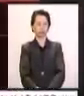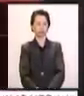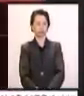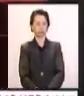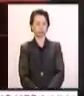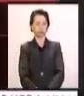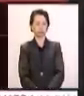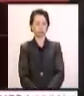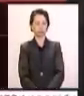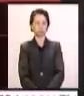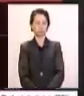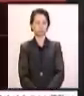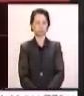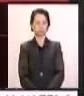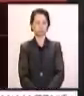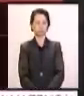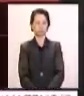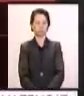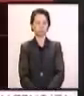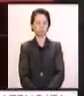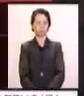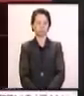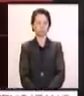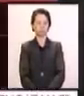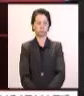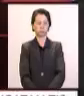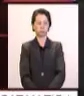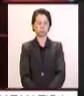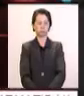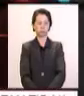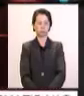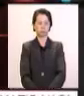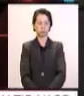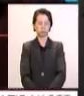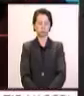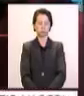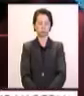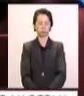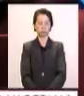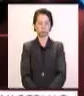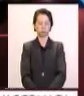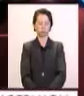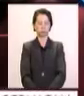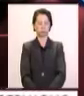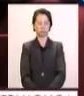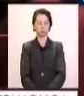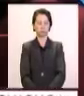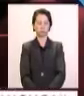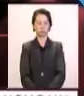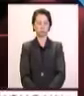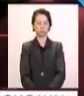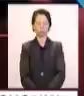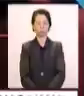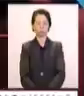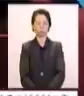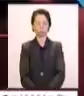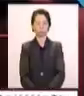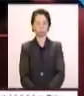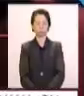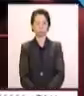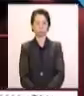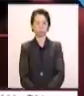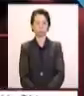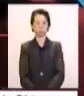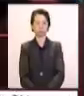thì qua những năm vừa qua thì tôi đã có rất nhiều trận đấu